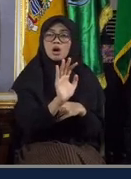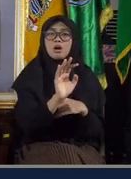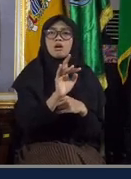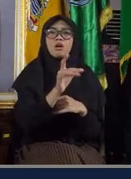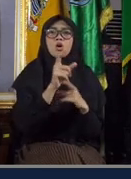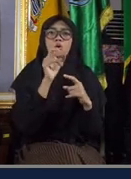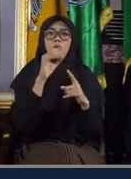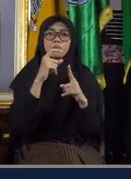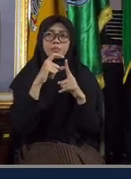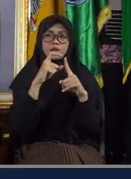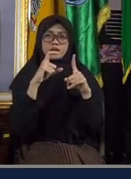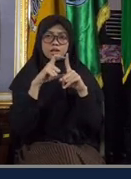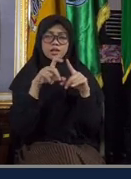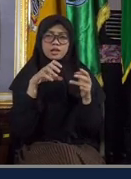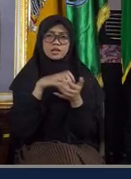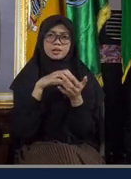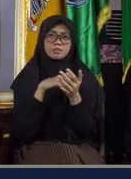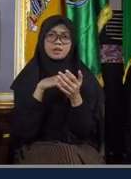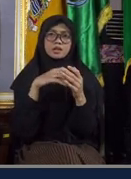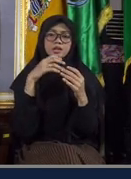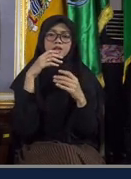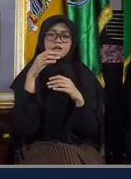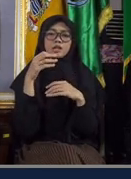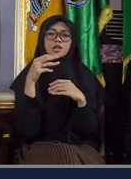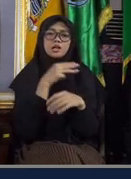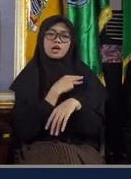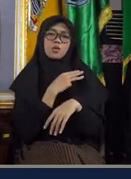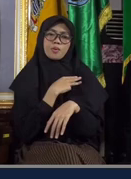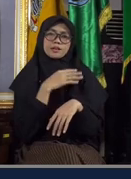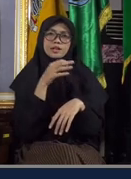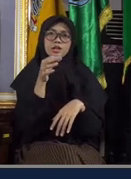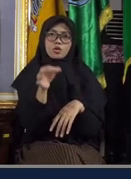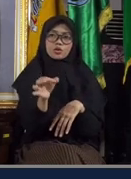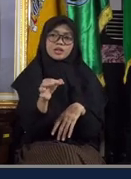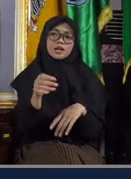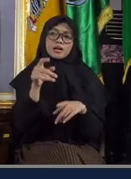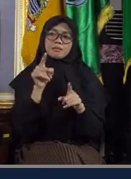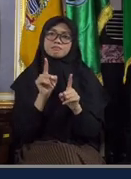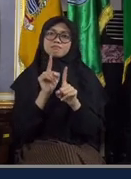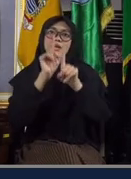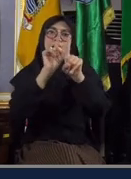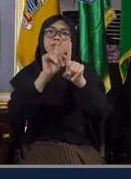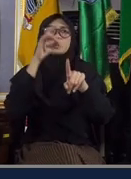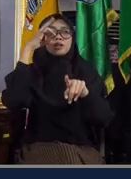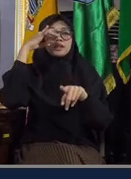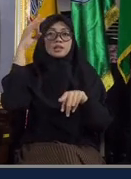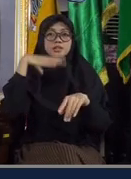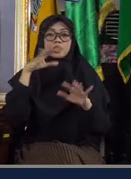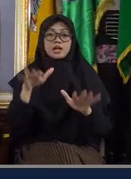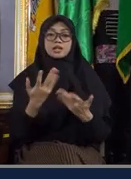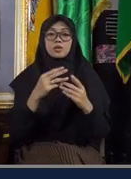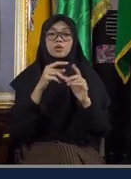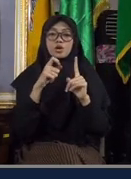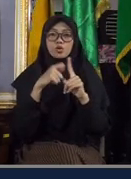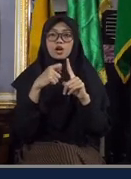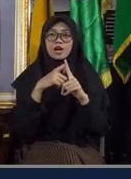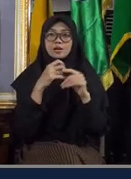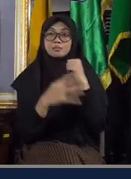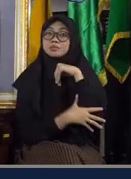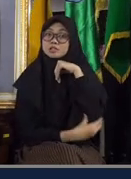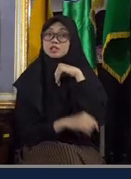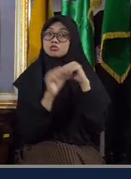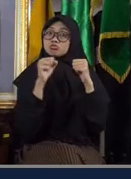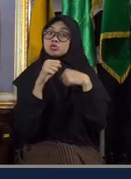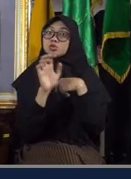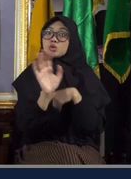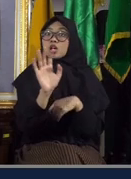opt kabupaten-kota mendampingi satu desa atau kelurahan miskin satu aja setuju